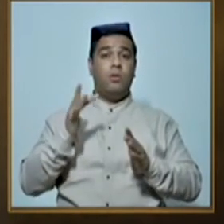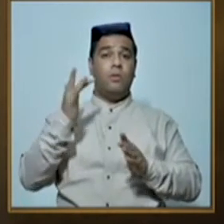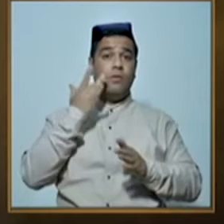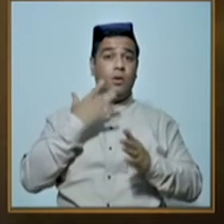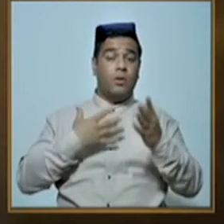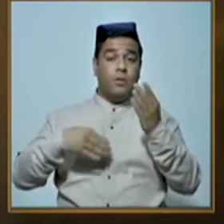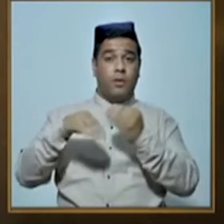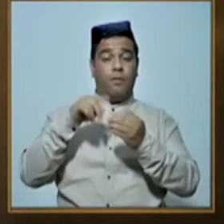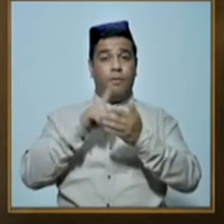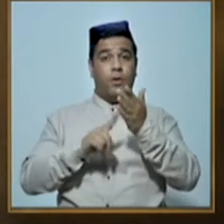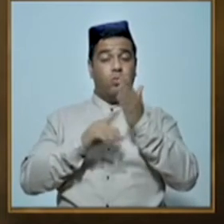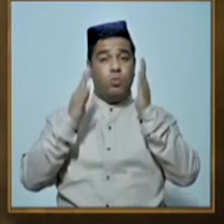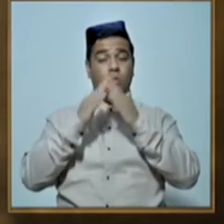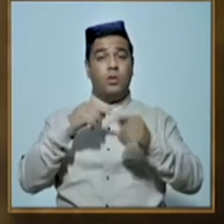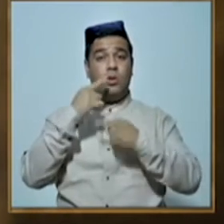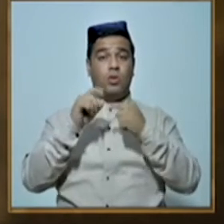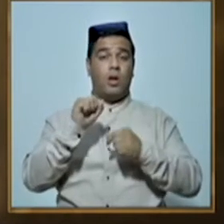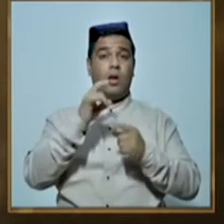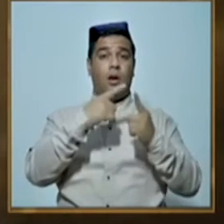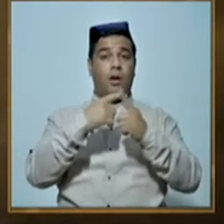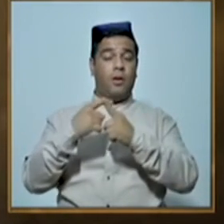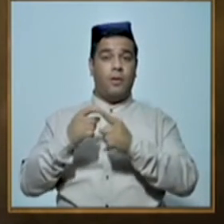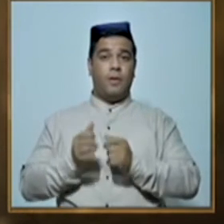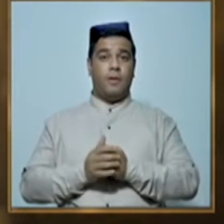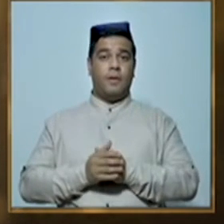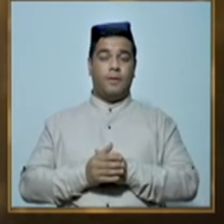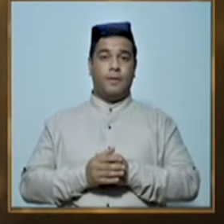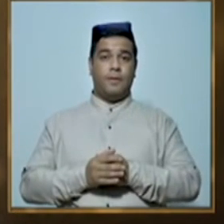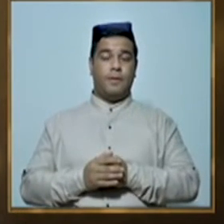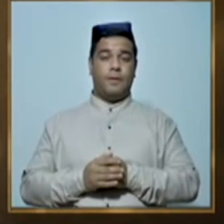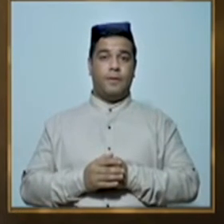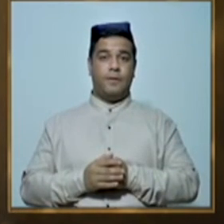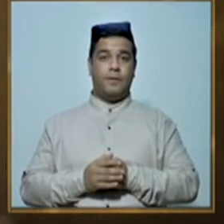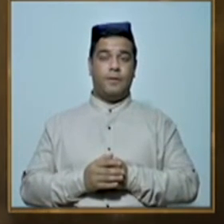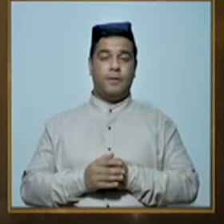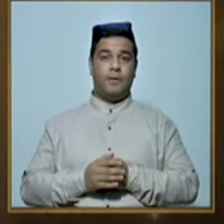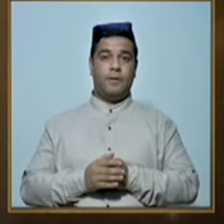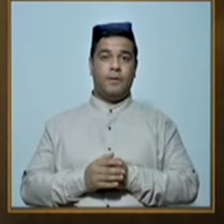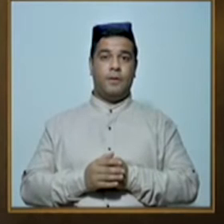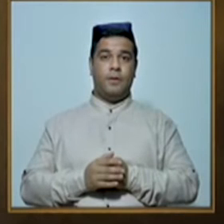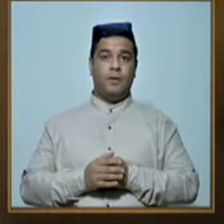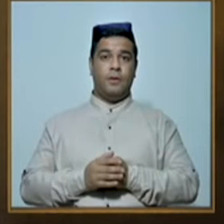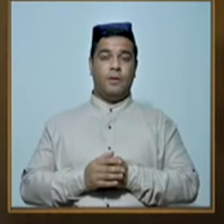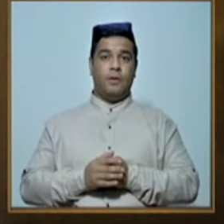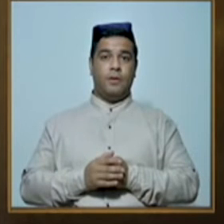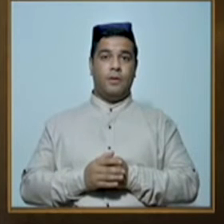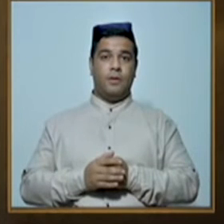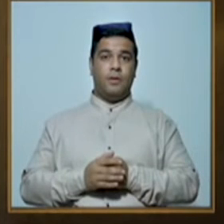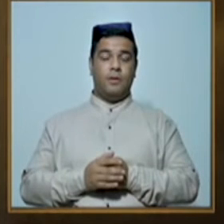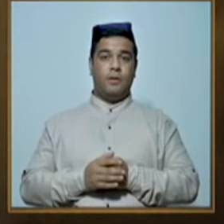qildi. Alloh taolo aytadi: "A'uzu billahi minash shaytonir rajim. Laqad nasarakumullohu fi mawatina kathira va yawma